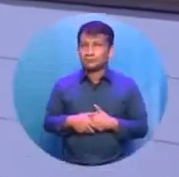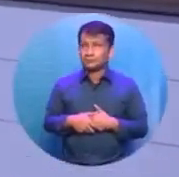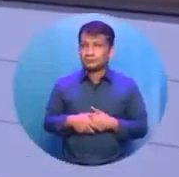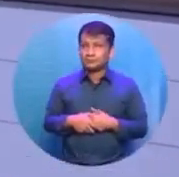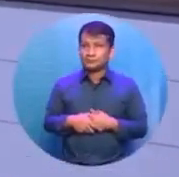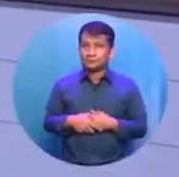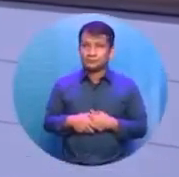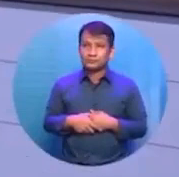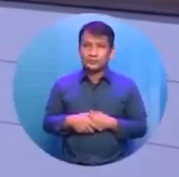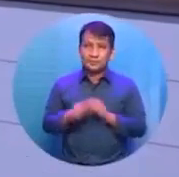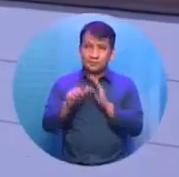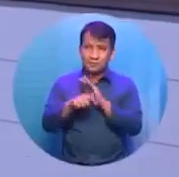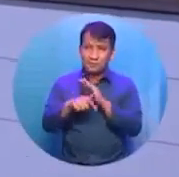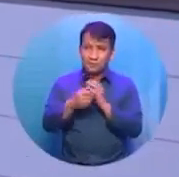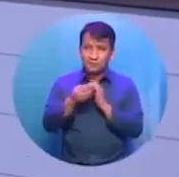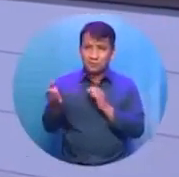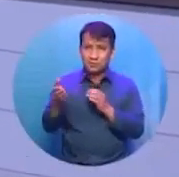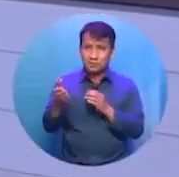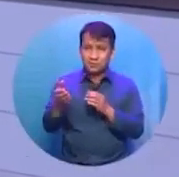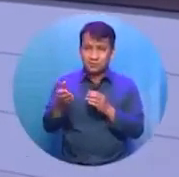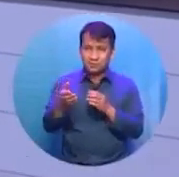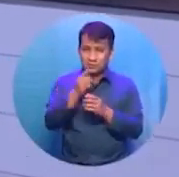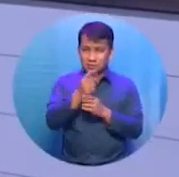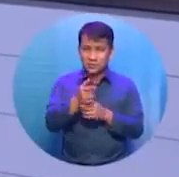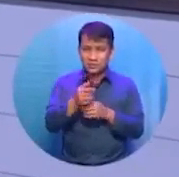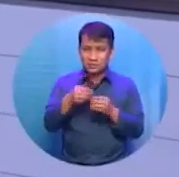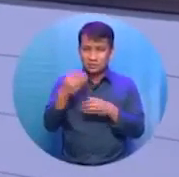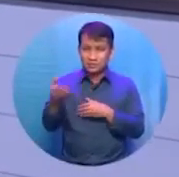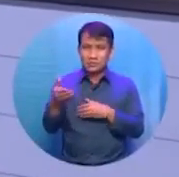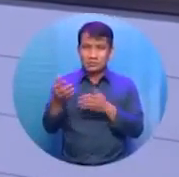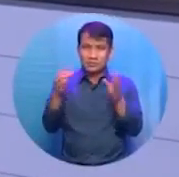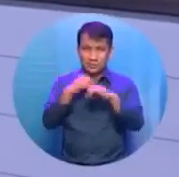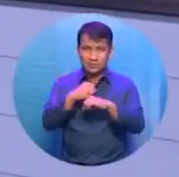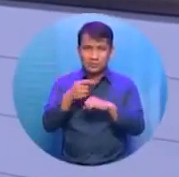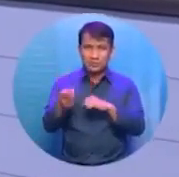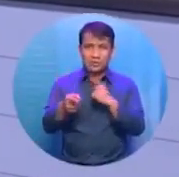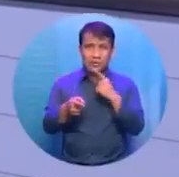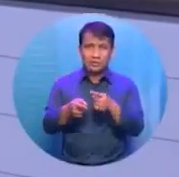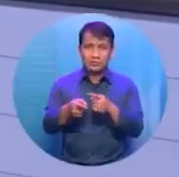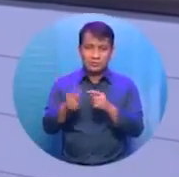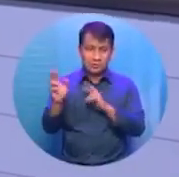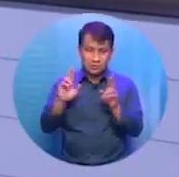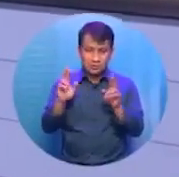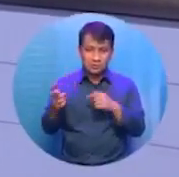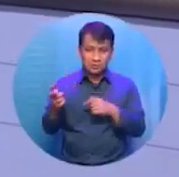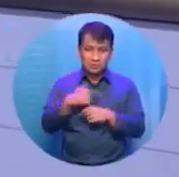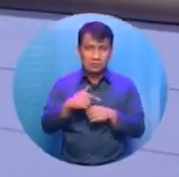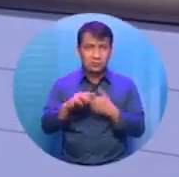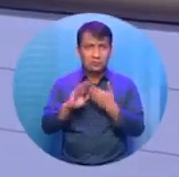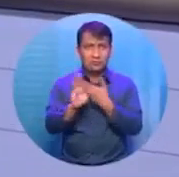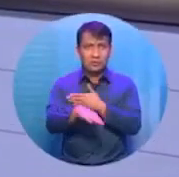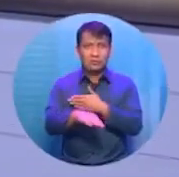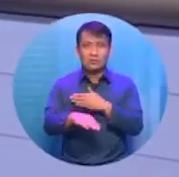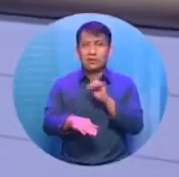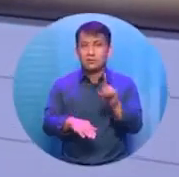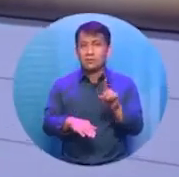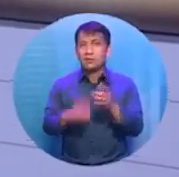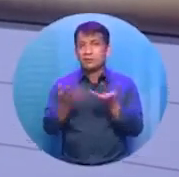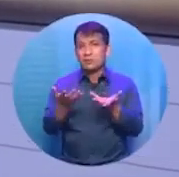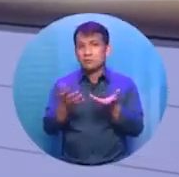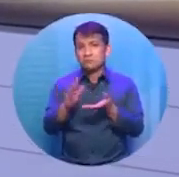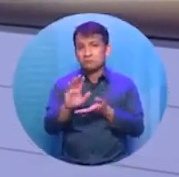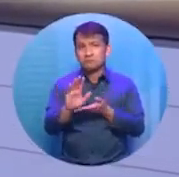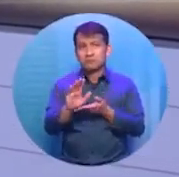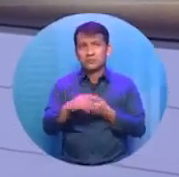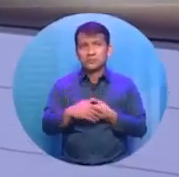Ganun ka simple. Mamaya, meron ulit random tulong hanggang sa matapos to. Kaya abang lang kayo, okay? Diyan naman kayo. Huwag kayong umalis. For the meantime,